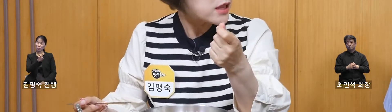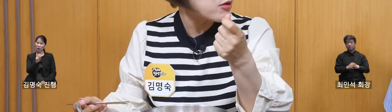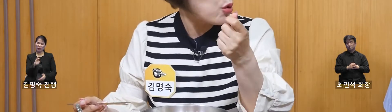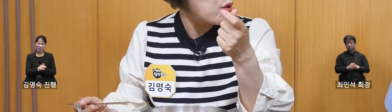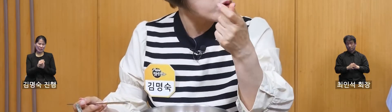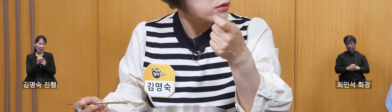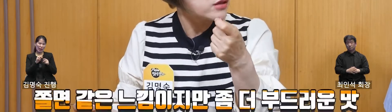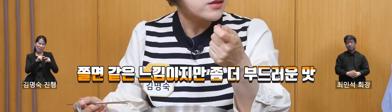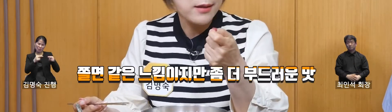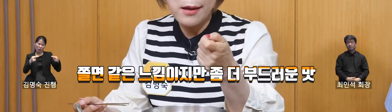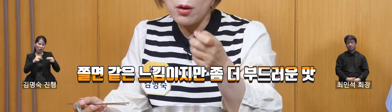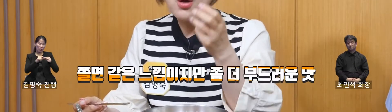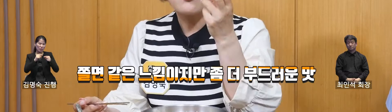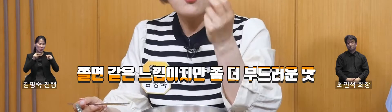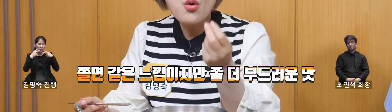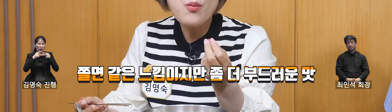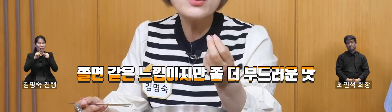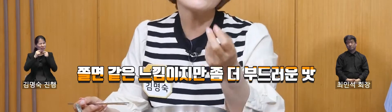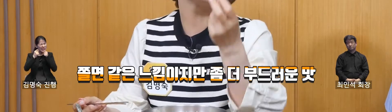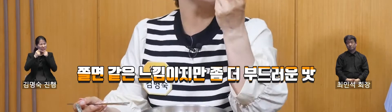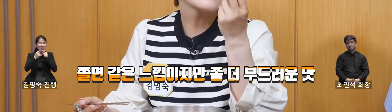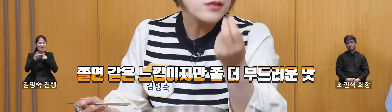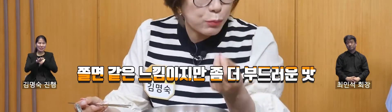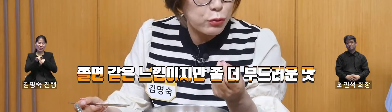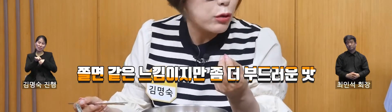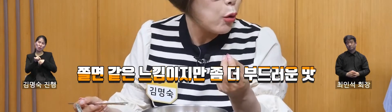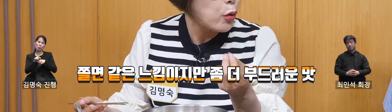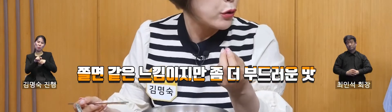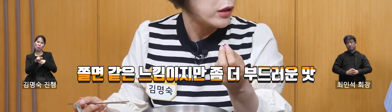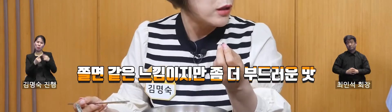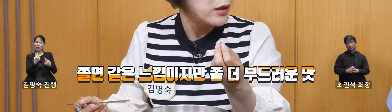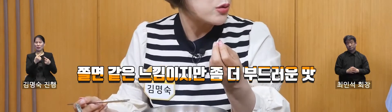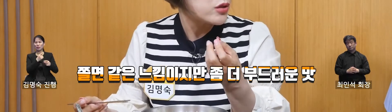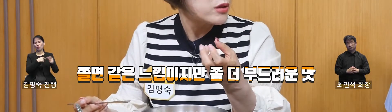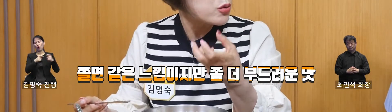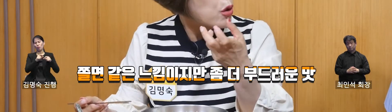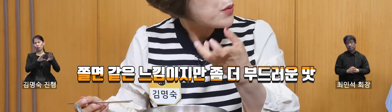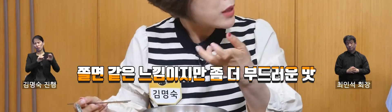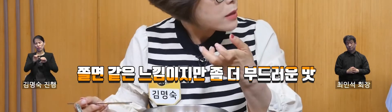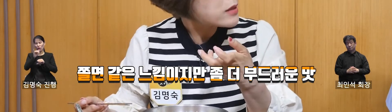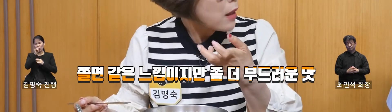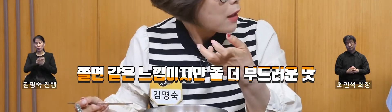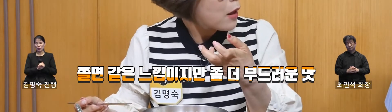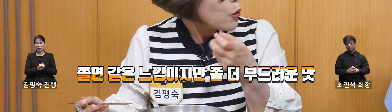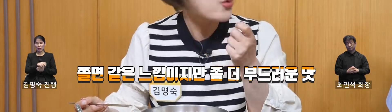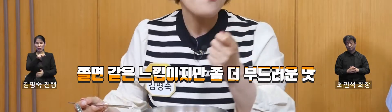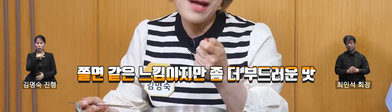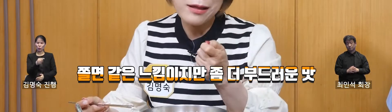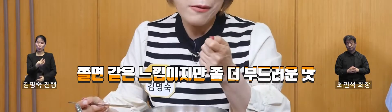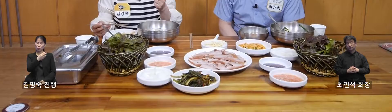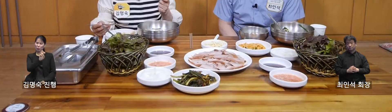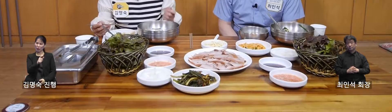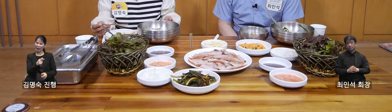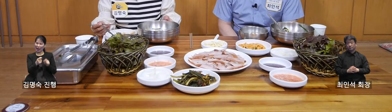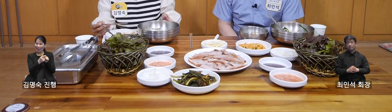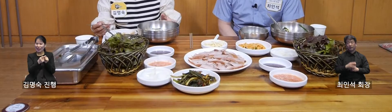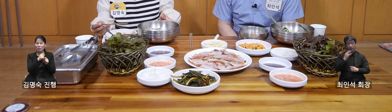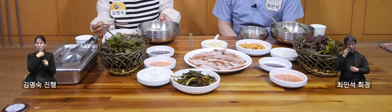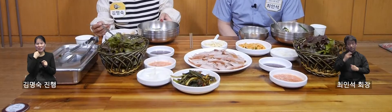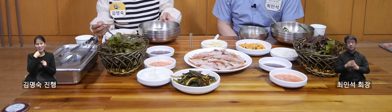좀 질기고 좀 그렇잖아요. 그거보다는 살짝 부드러운 쫄면에 살짝 가까운 그런 맛?